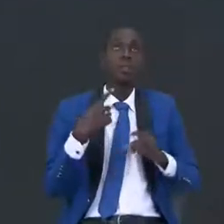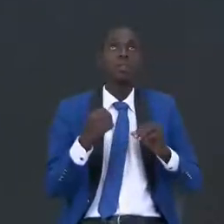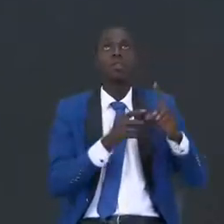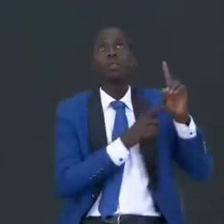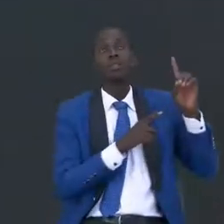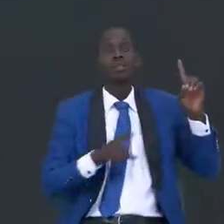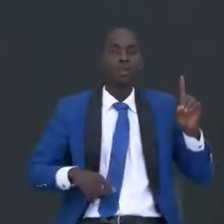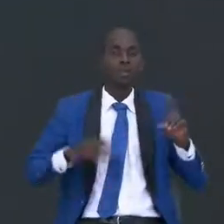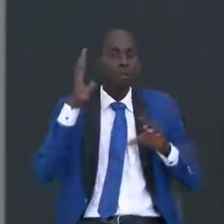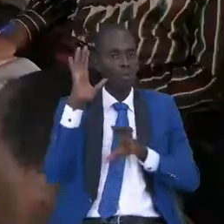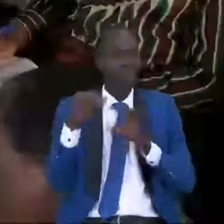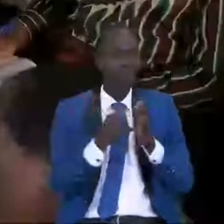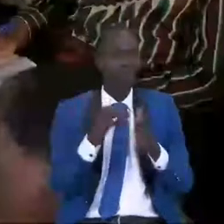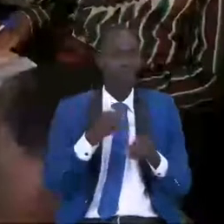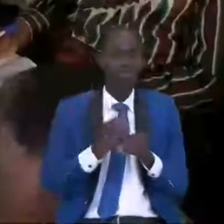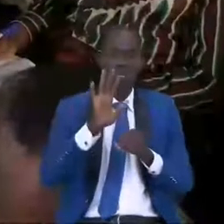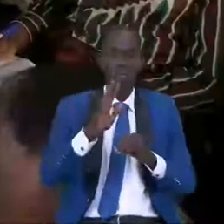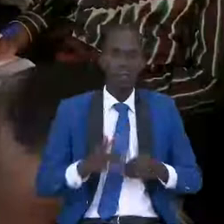le fera dans ta vie.